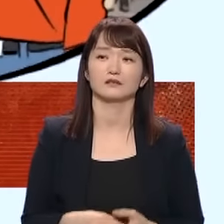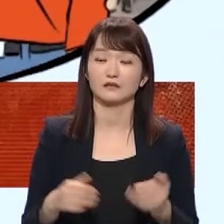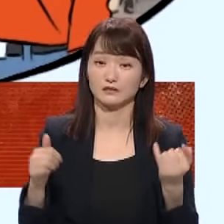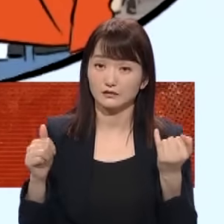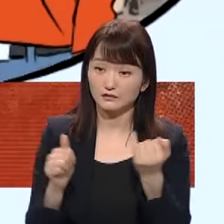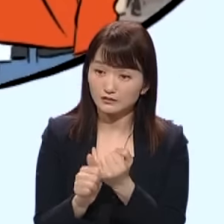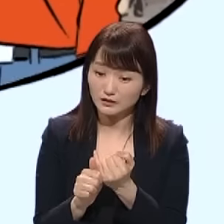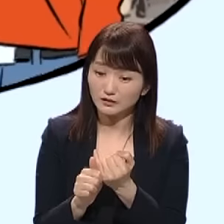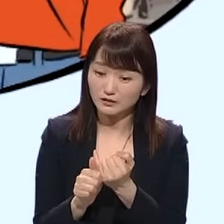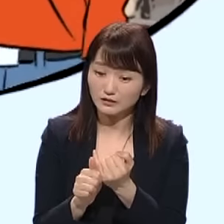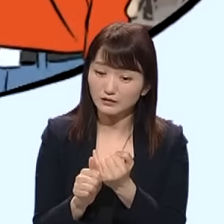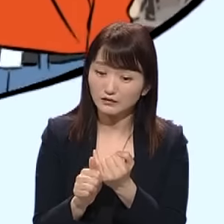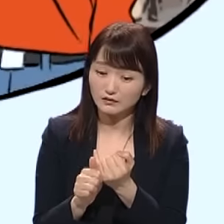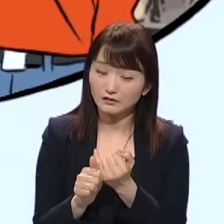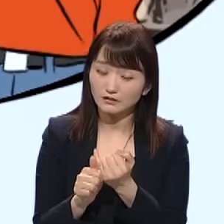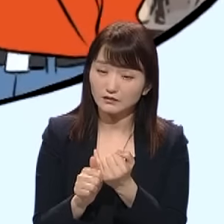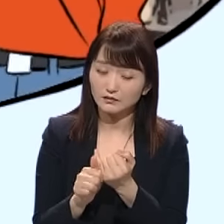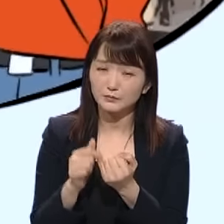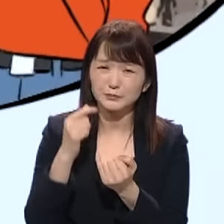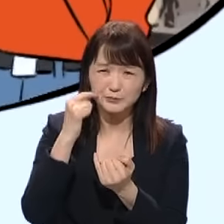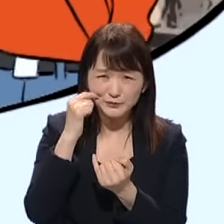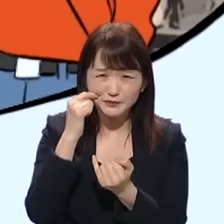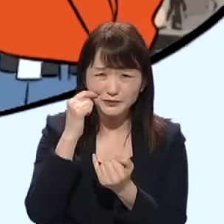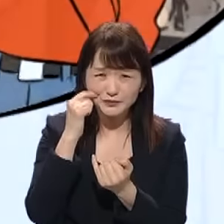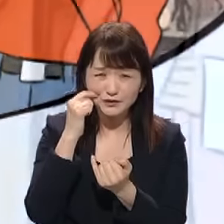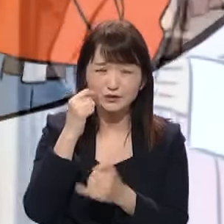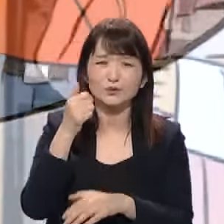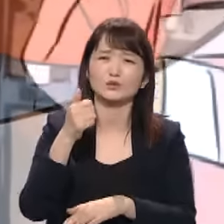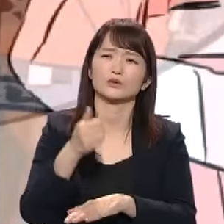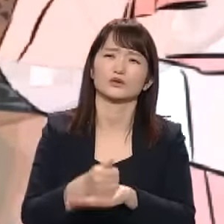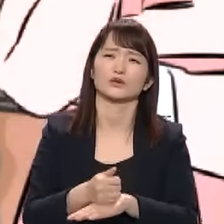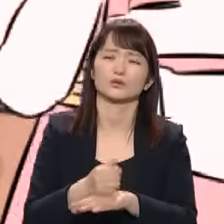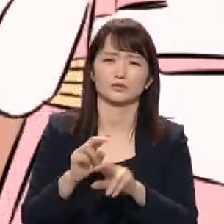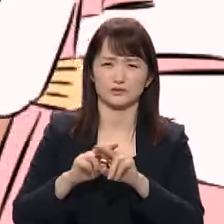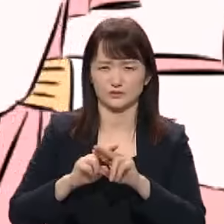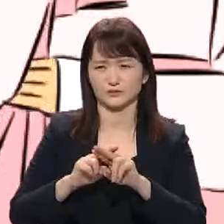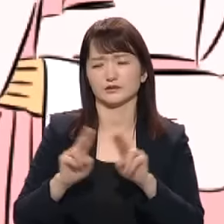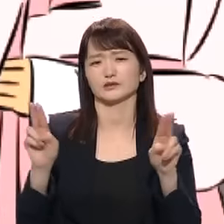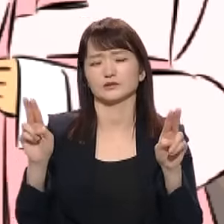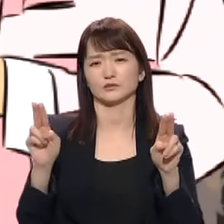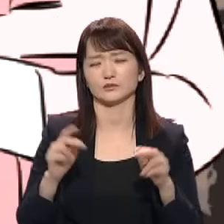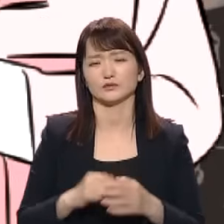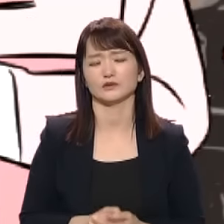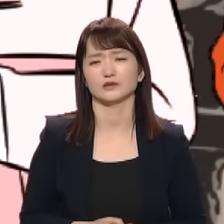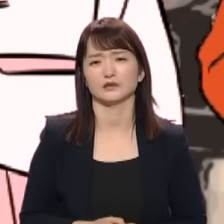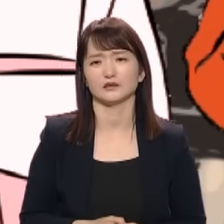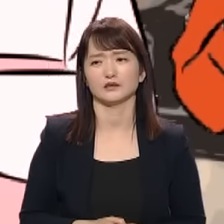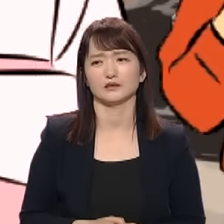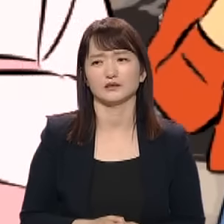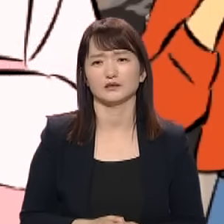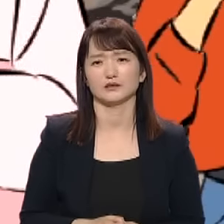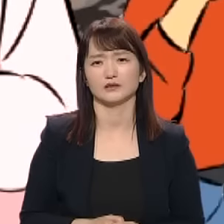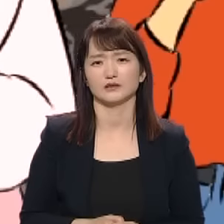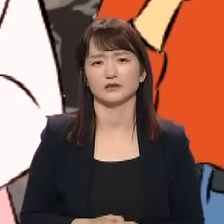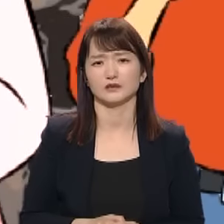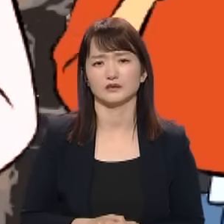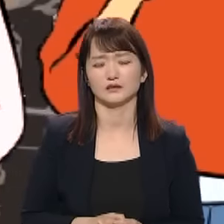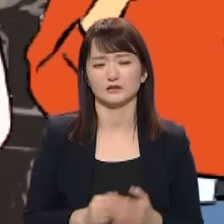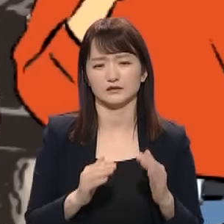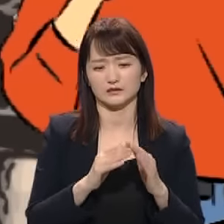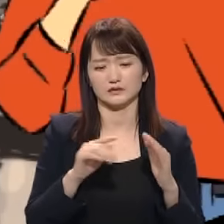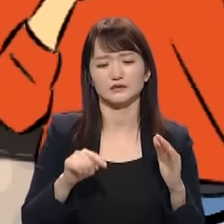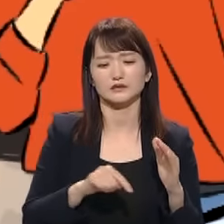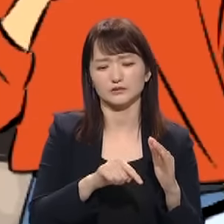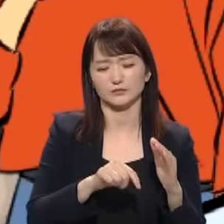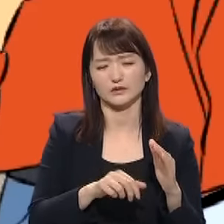결혼까지 이르지 못하고 도중에 그만두는 그런 집들도 제가 이제 그 옆에서 본 그런 적이 있습니다. 오,